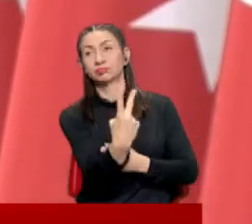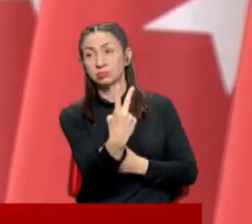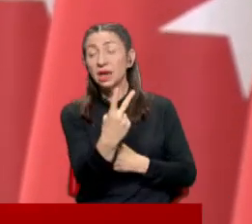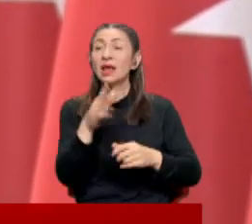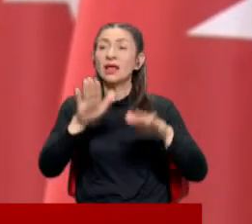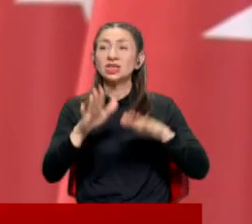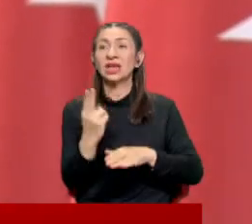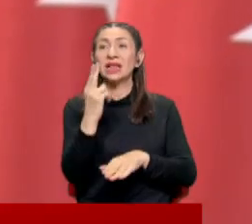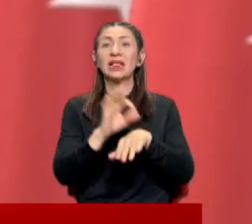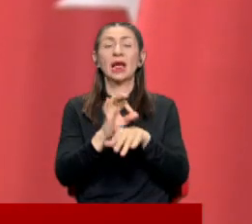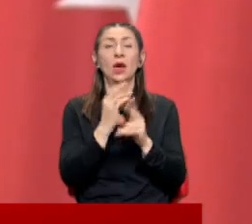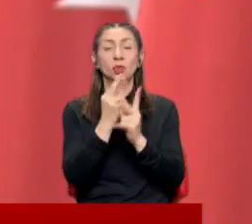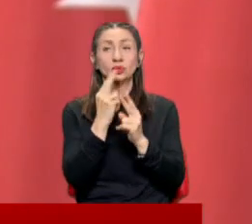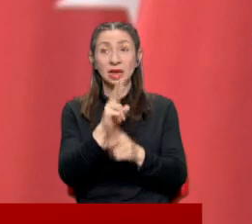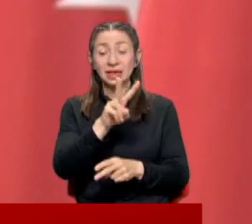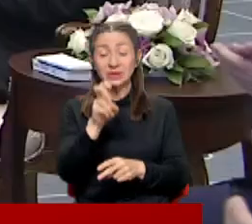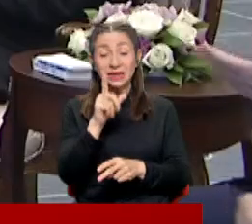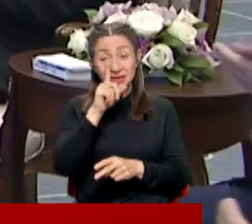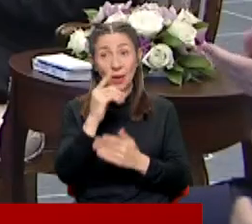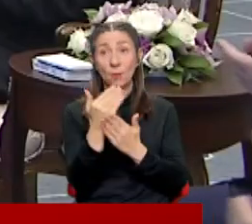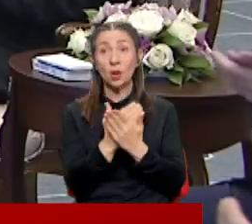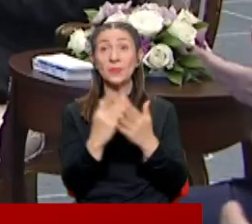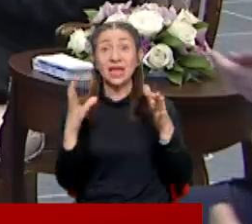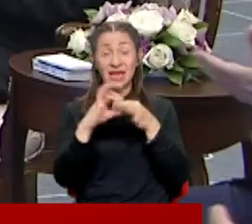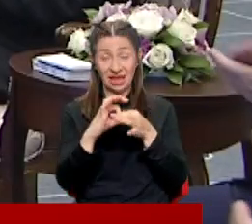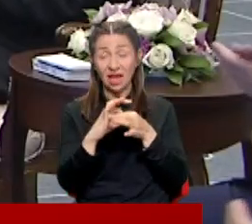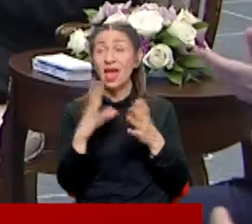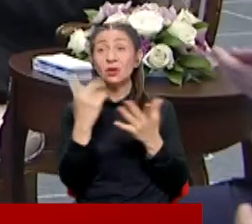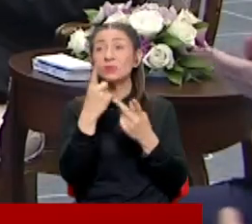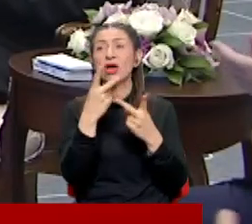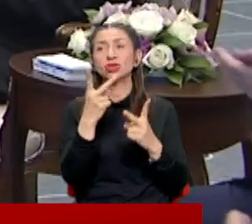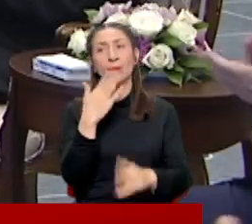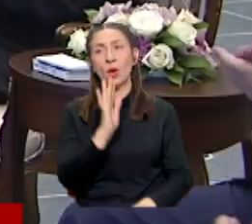yaklaşık 7 dakika konuştu. 28 Nisan programına ilişkin henüz bir açıklama yok.